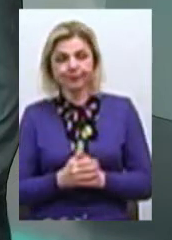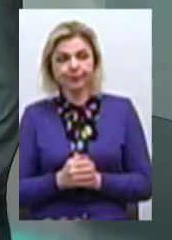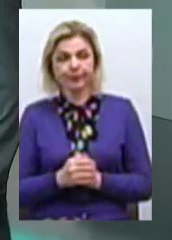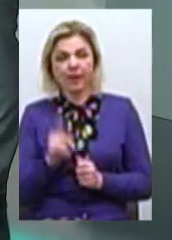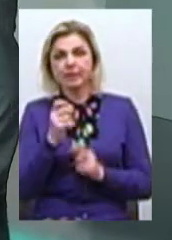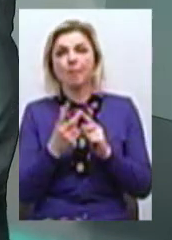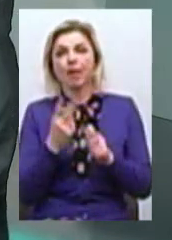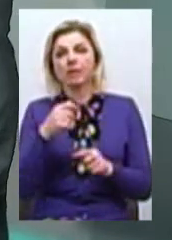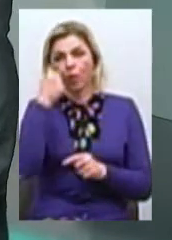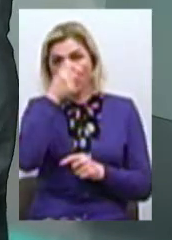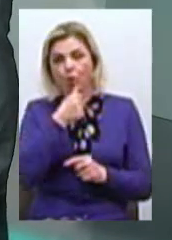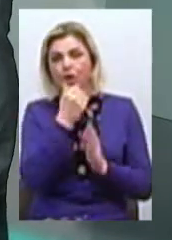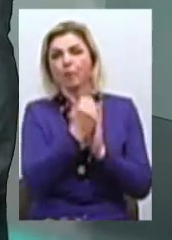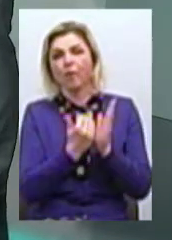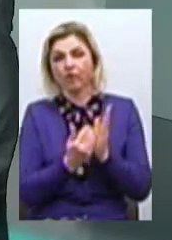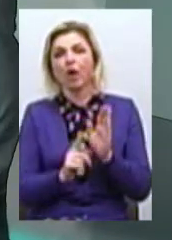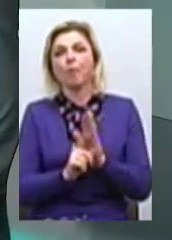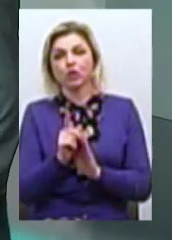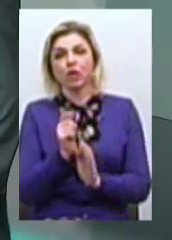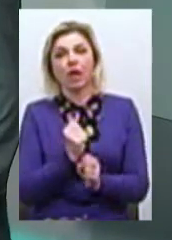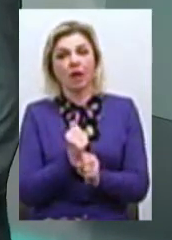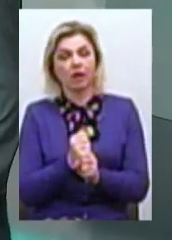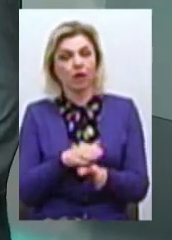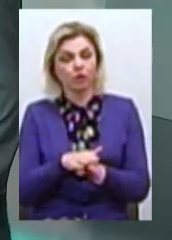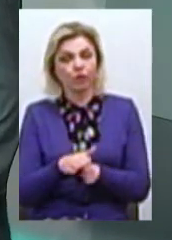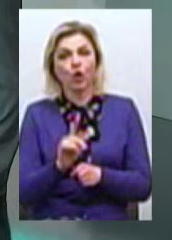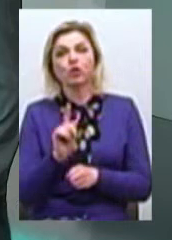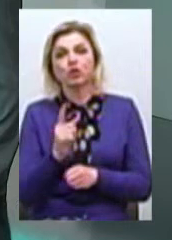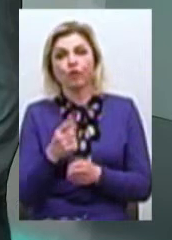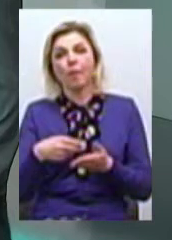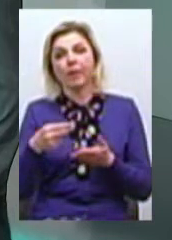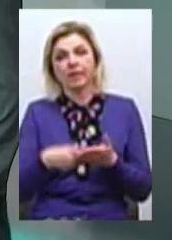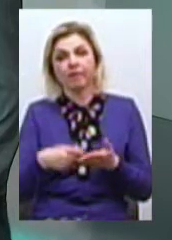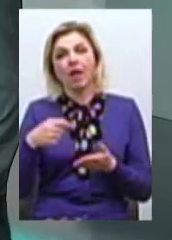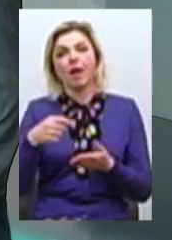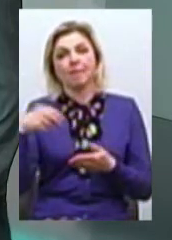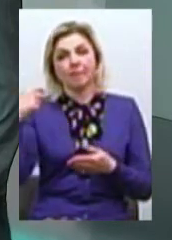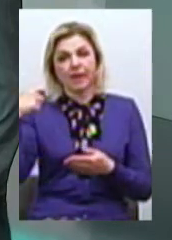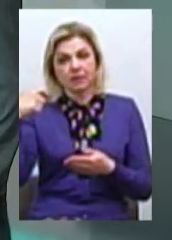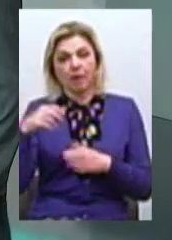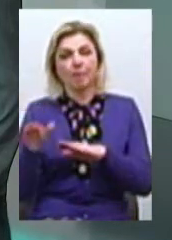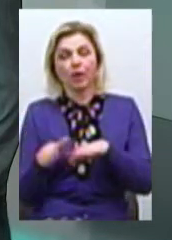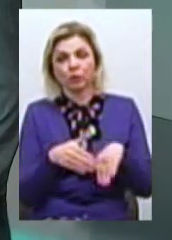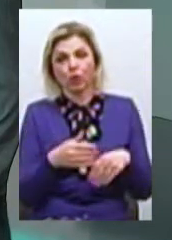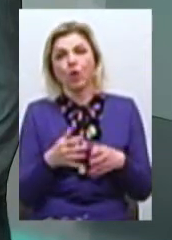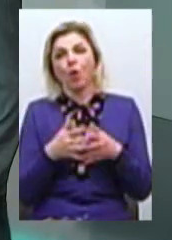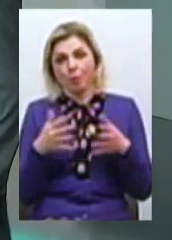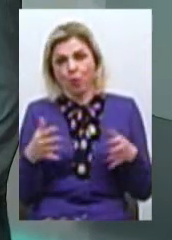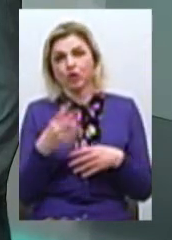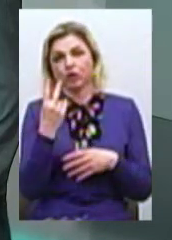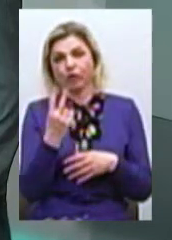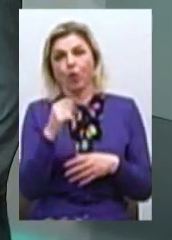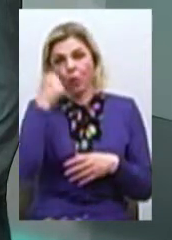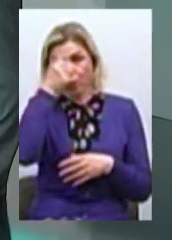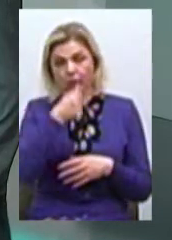півтора року програма почала реалізовуватись. Чому? Від підписання президентом минуло вже трохи більше 2 років, і